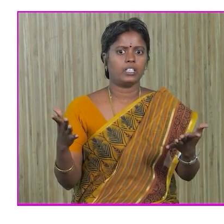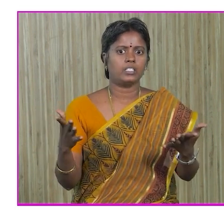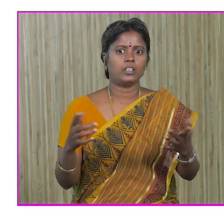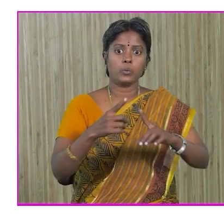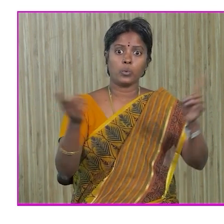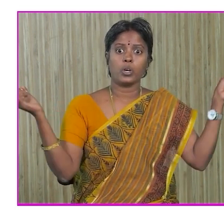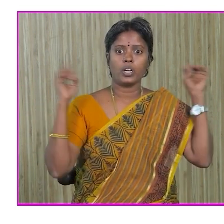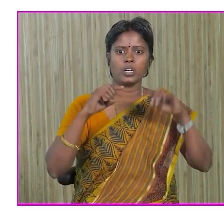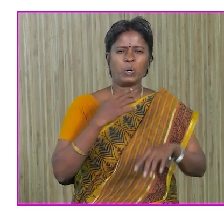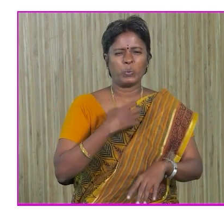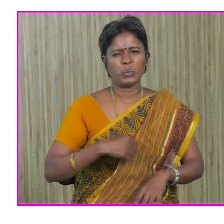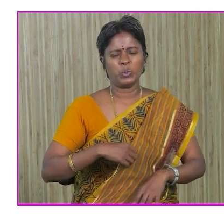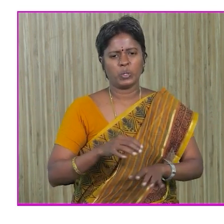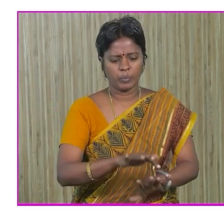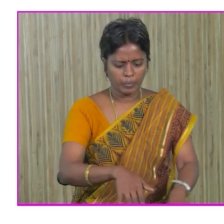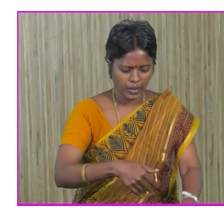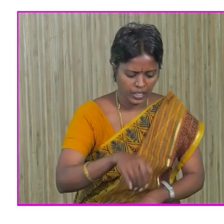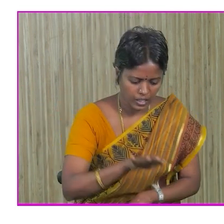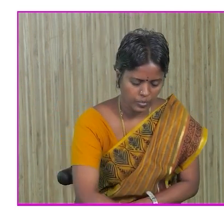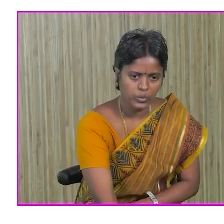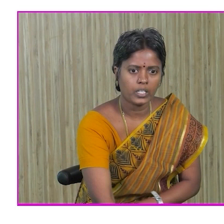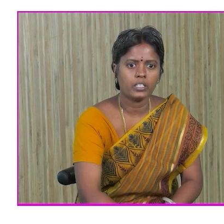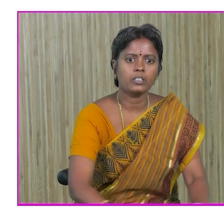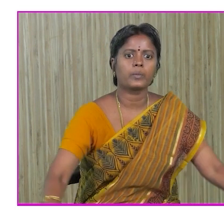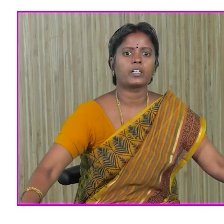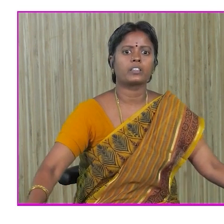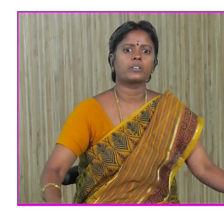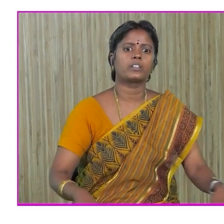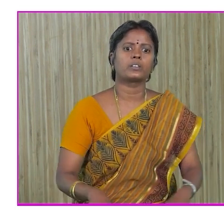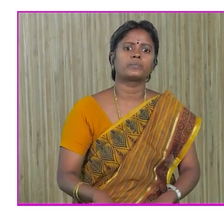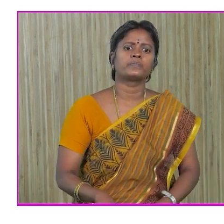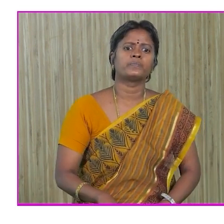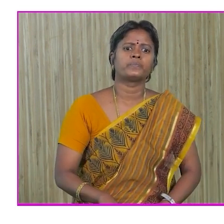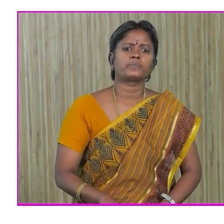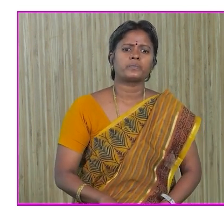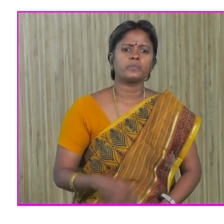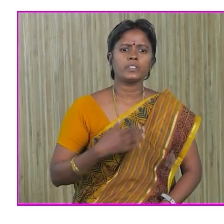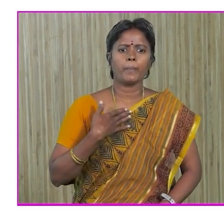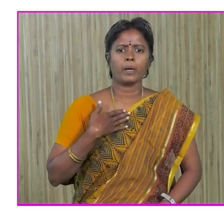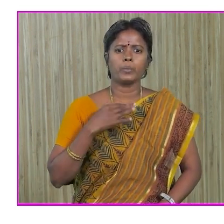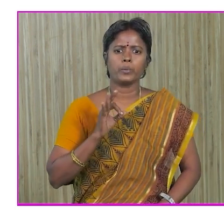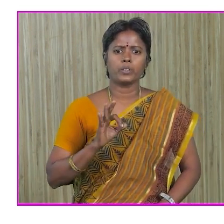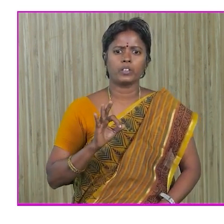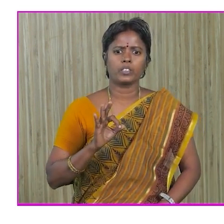மண்ணில் புதைந்து மறைந்து விடும். பண்புடையவர்களால் தான் உலகம் நிலை